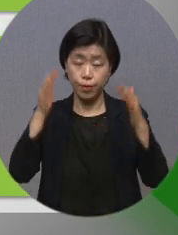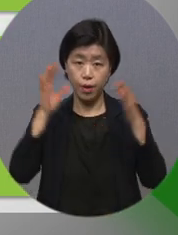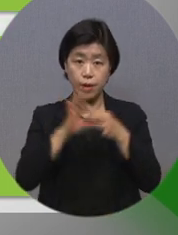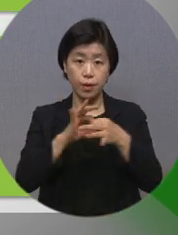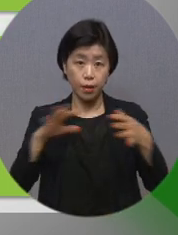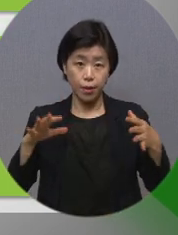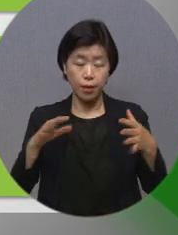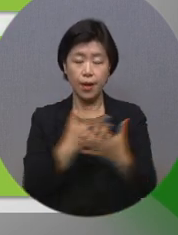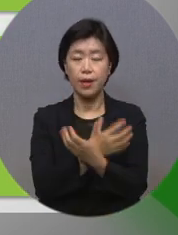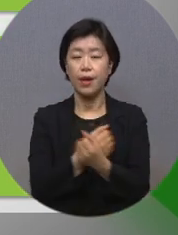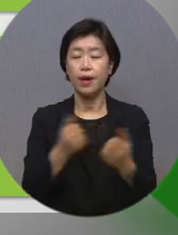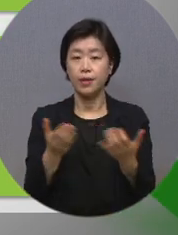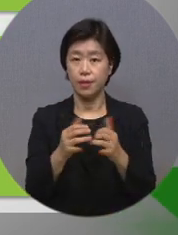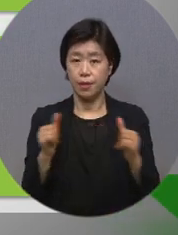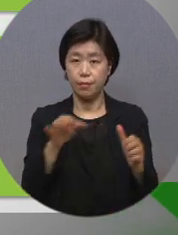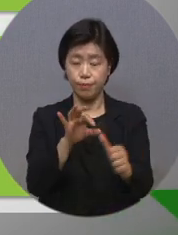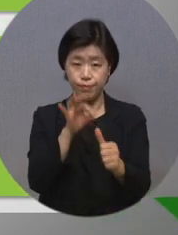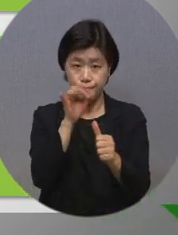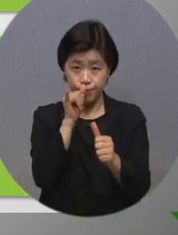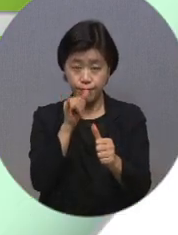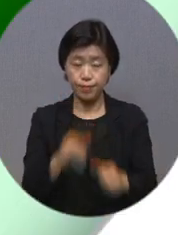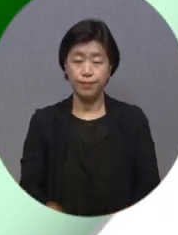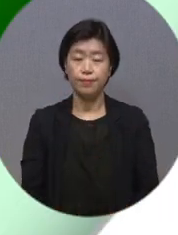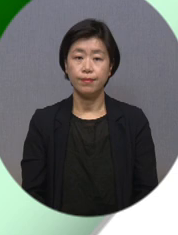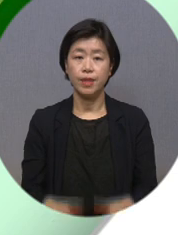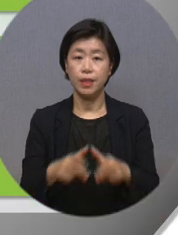채용하며 담당 기사는 강원지사입니다.